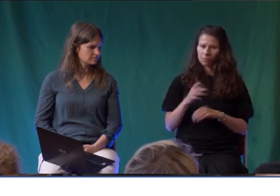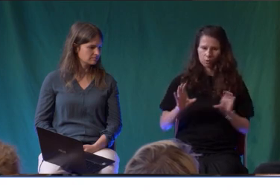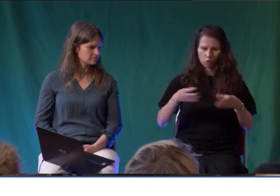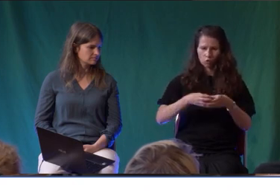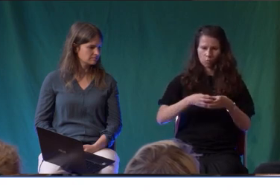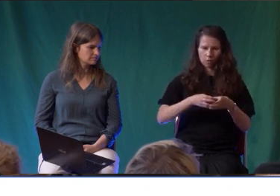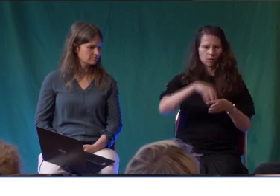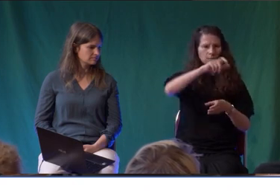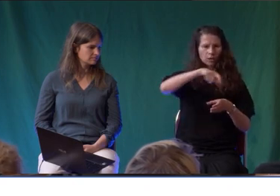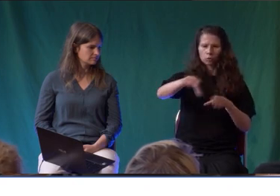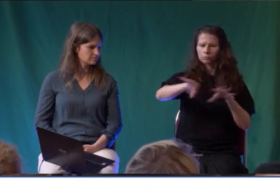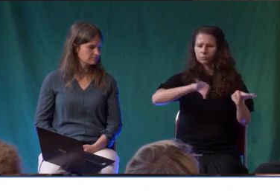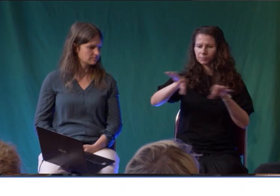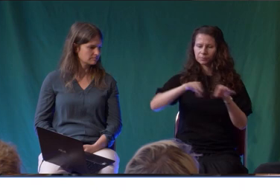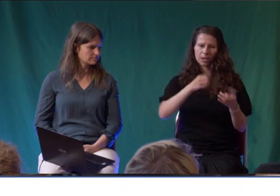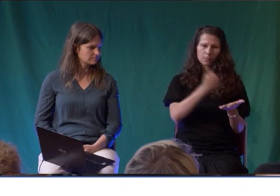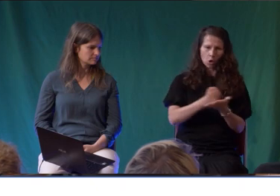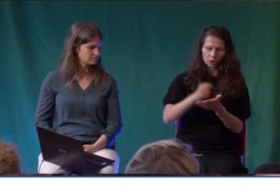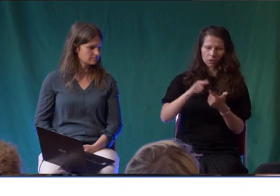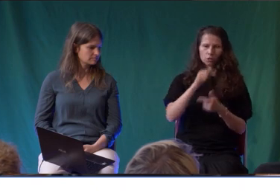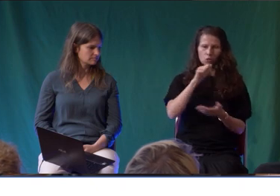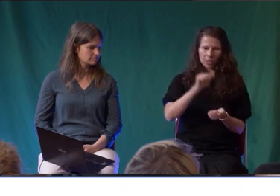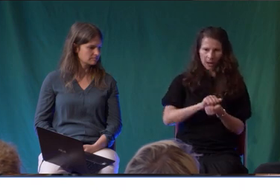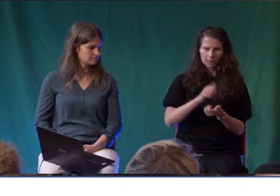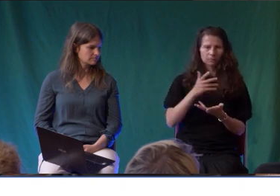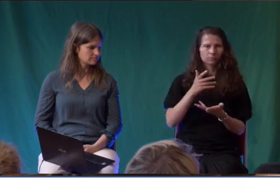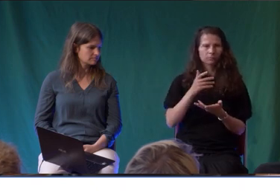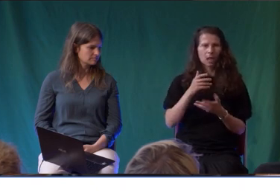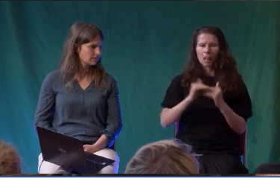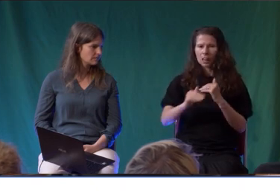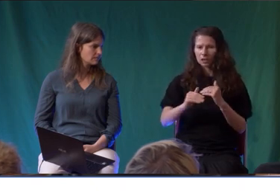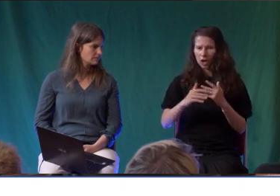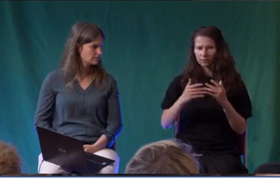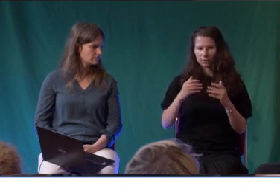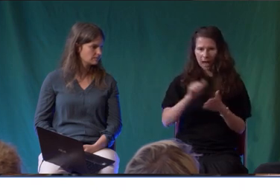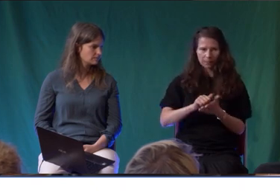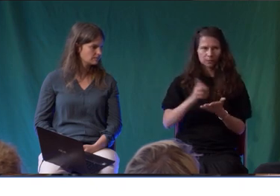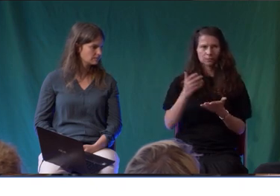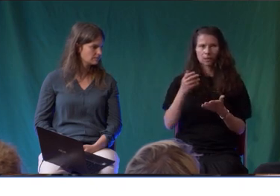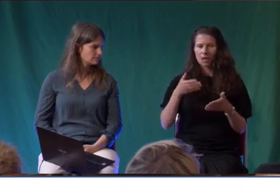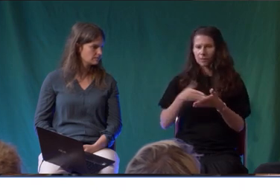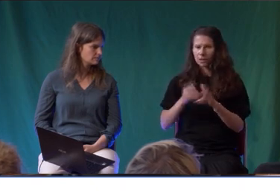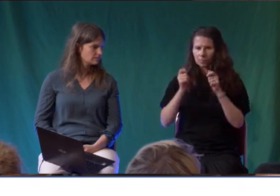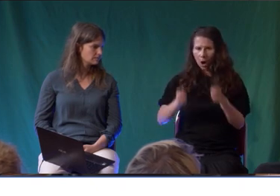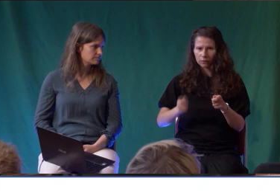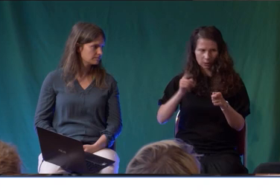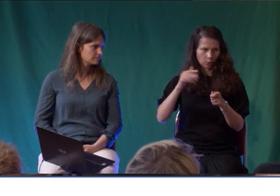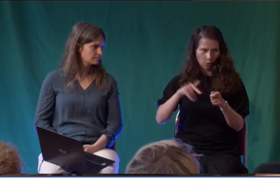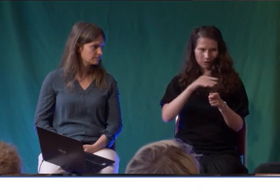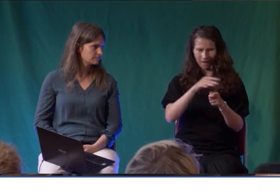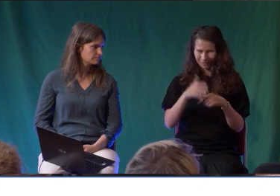die in Behörden Arbeiten beim Jugendamt beim Landschaftsverband Behindertenbeauftragte die ja hier heute auch da ist